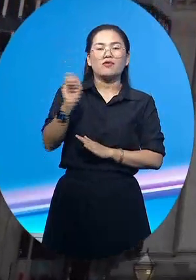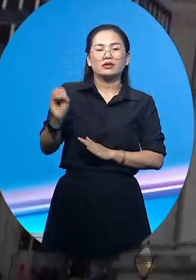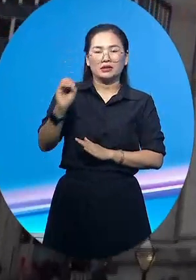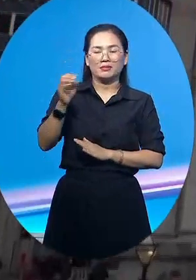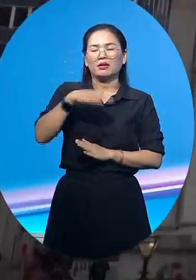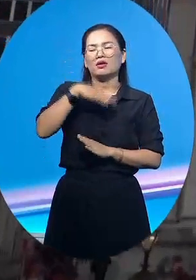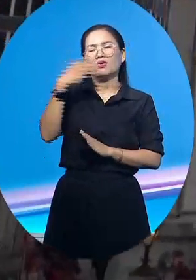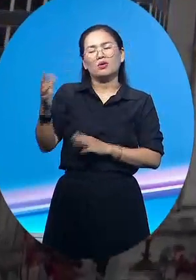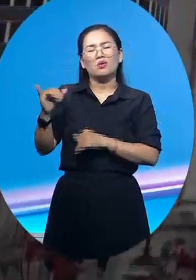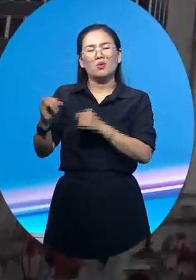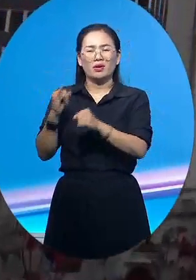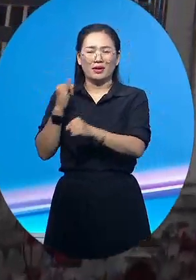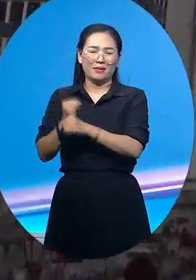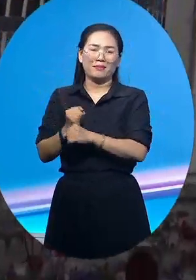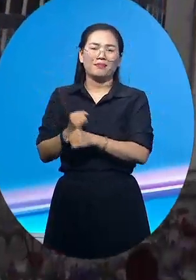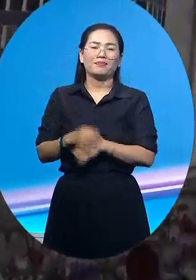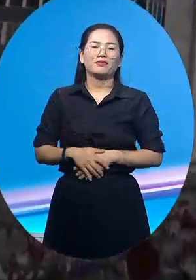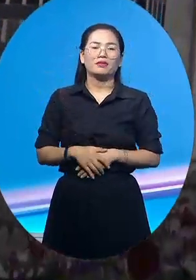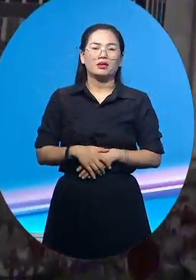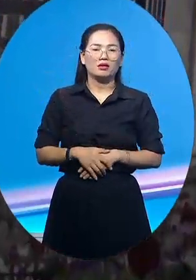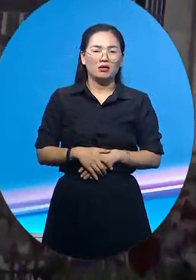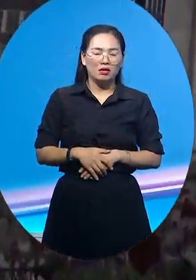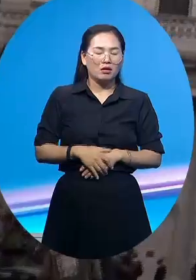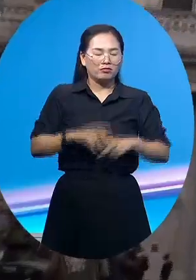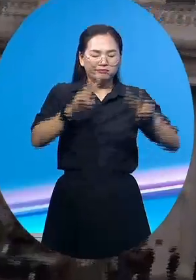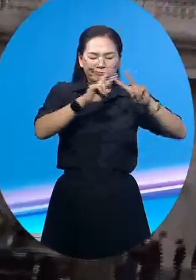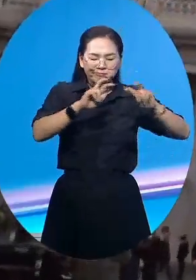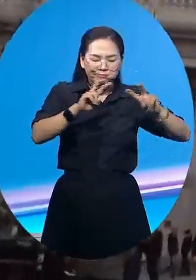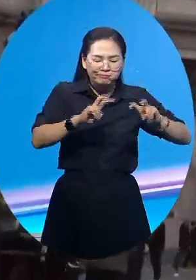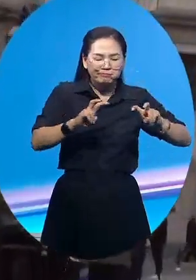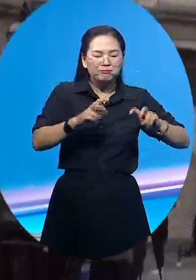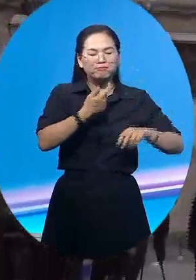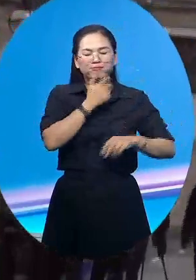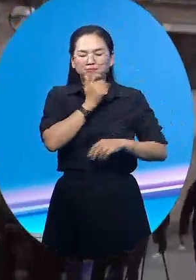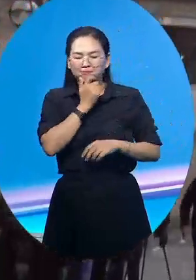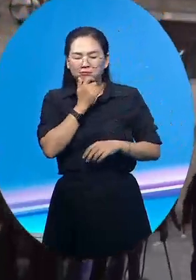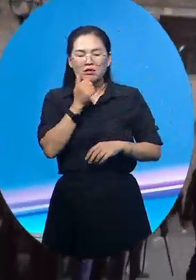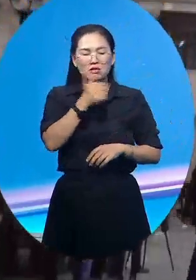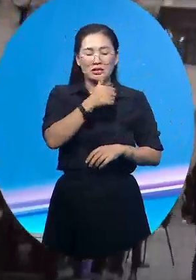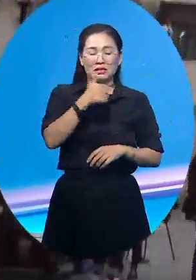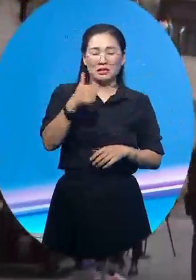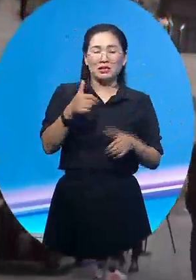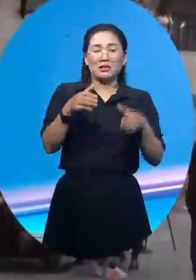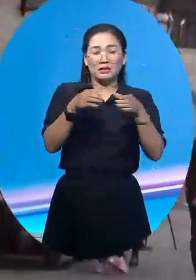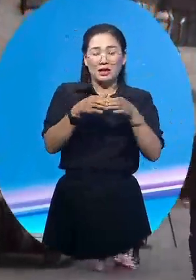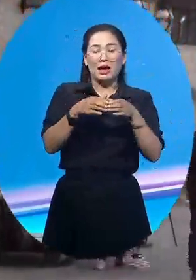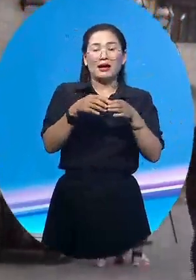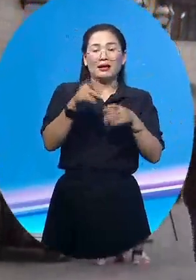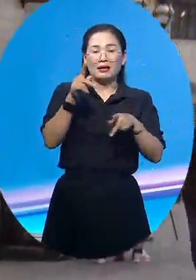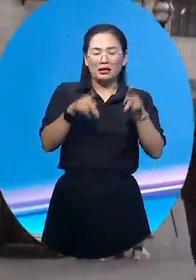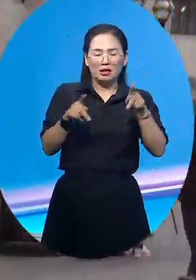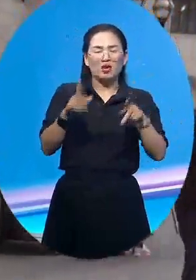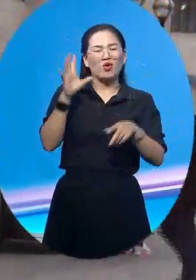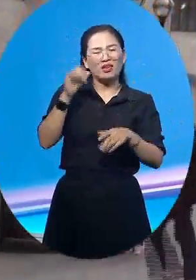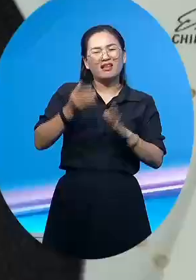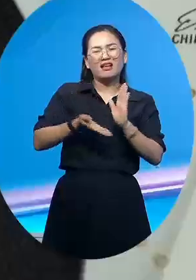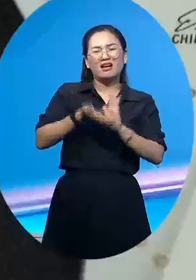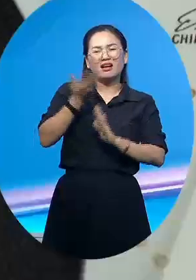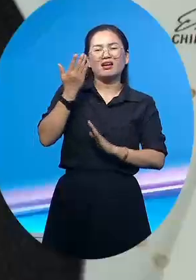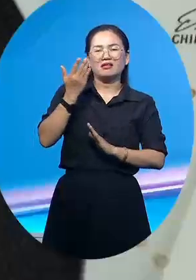từ nay đến cuối năm trong một cuộc thăm dò của Raider các nhà kinh tế Dự đoán boa sẽ tăng lãi suất lên